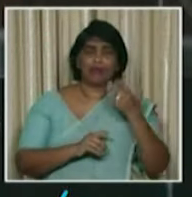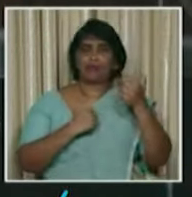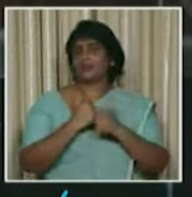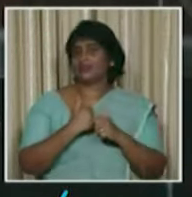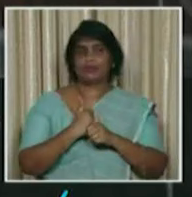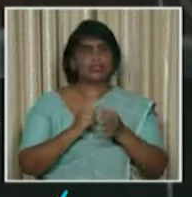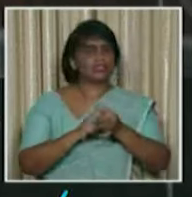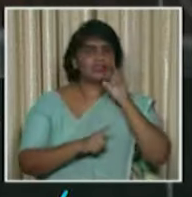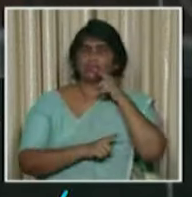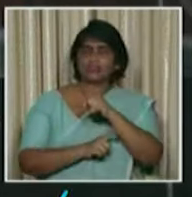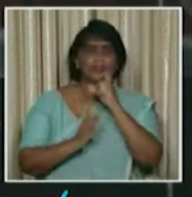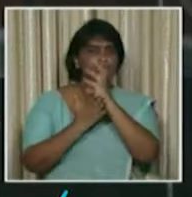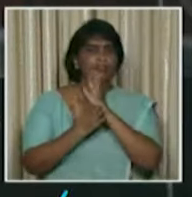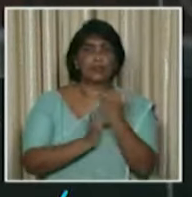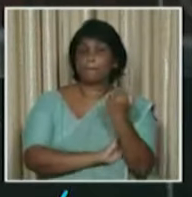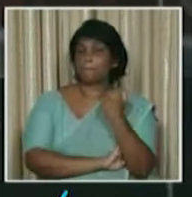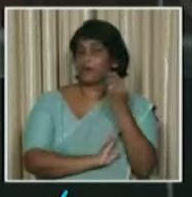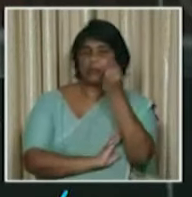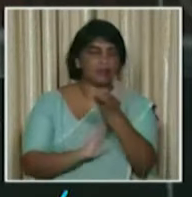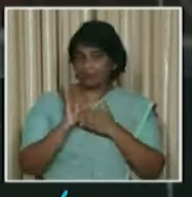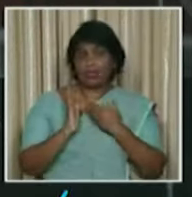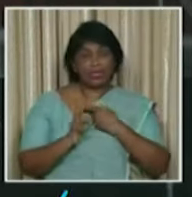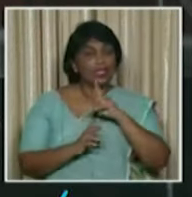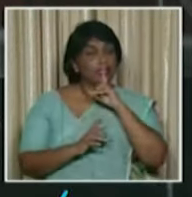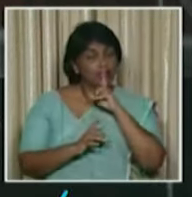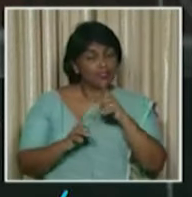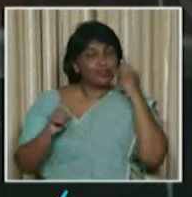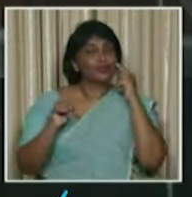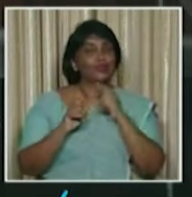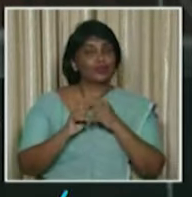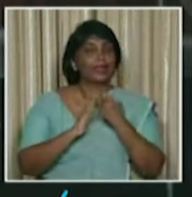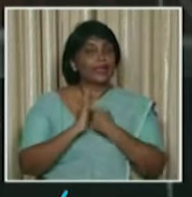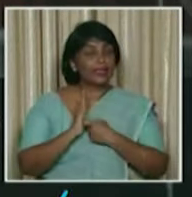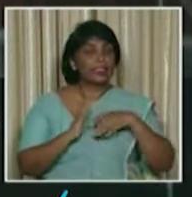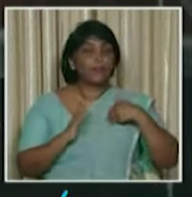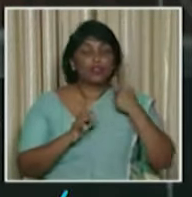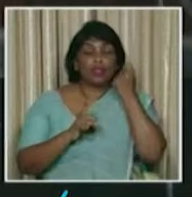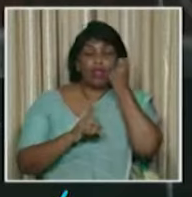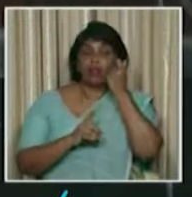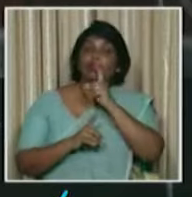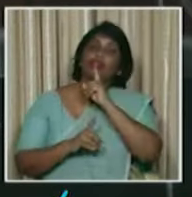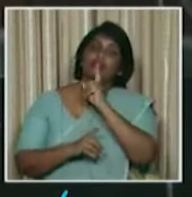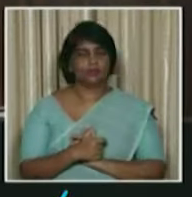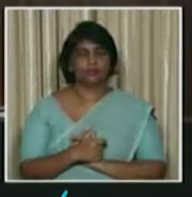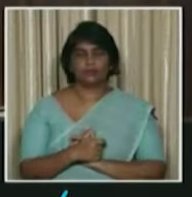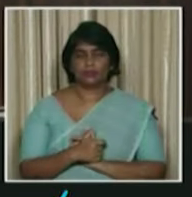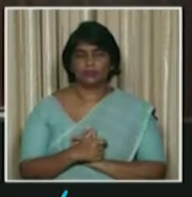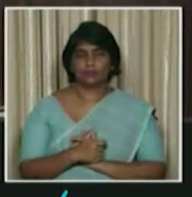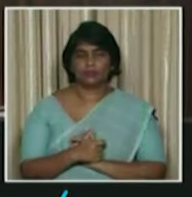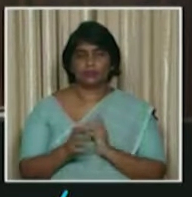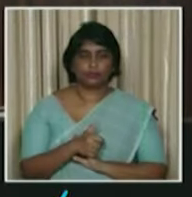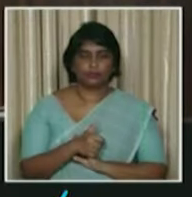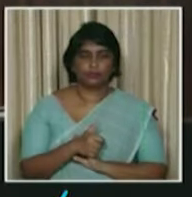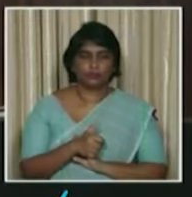කිරීමට ජනාධිපතිවරයාට ව්‍යවස්ථාවෙන් බලයක් ලබා දීලා නැහැ ගරු කතානායකතුමනි. මේ පිළිබඳ ගරු නීතිපතිතුමාගේ මතය විමසන මේ ඔබතුමාගෙන් ඉල්ලා සිටිනවා. අජිත්